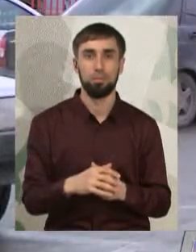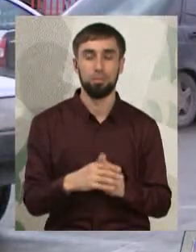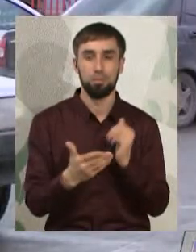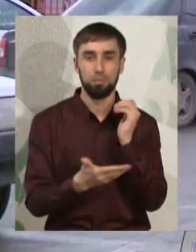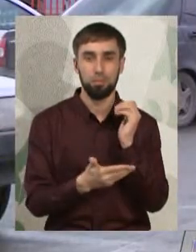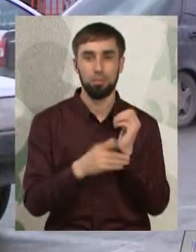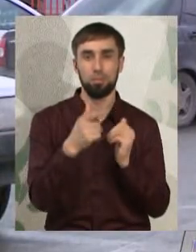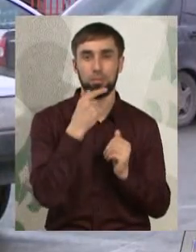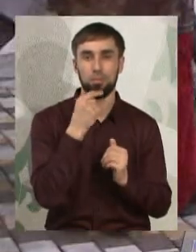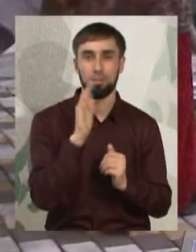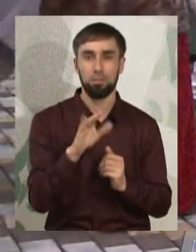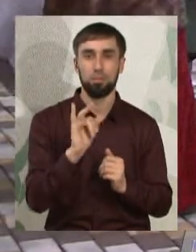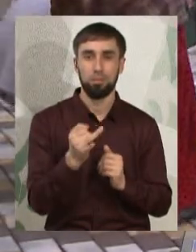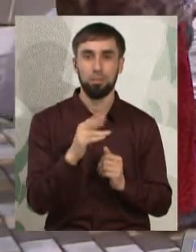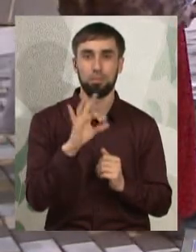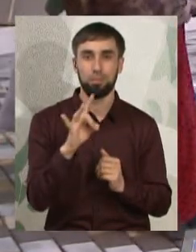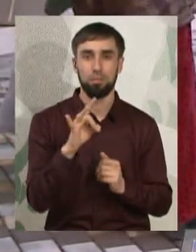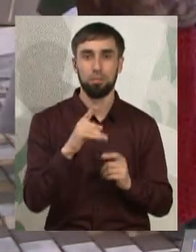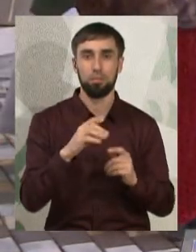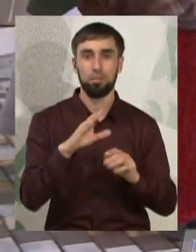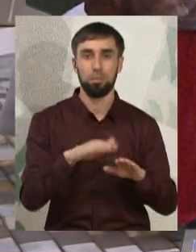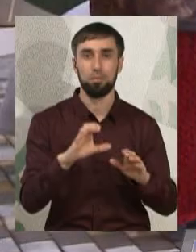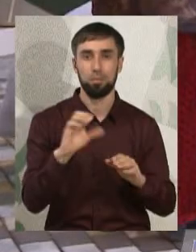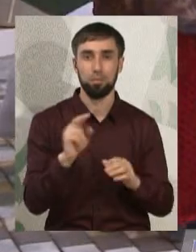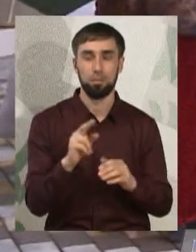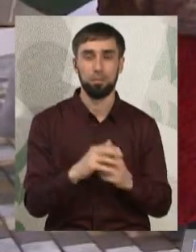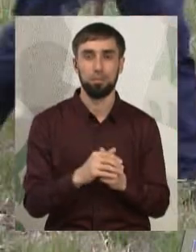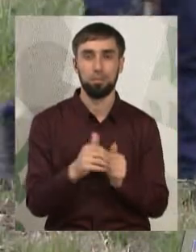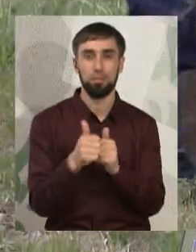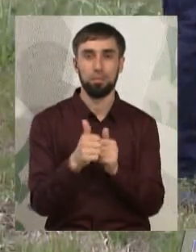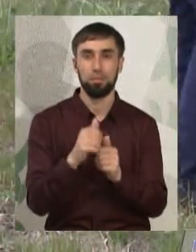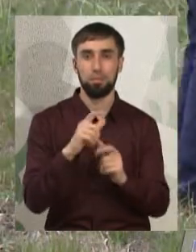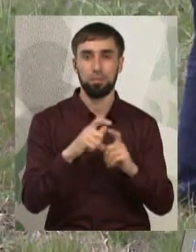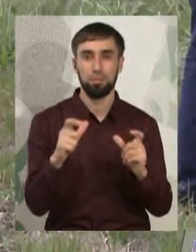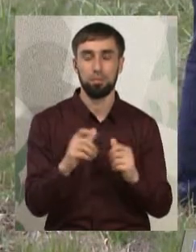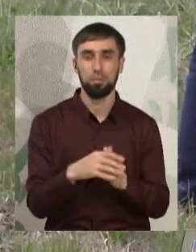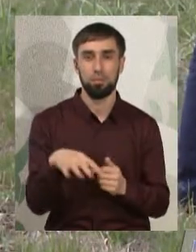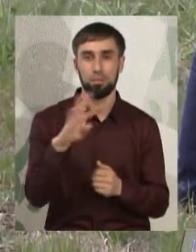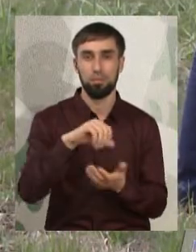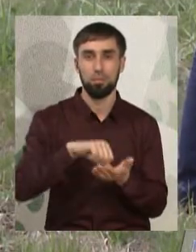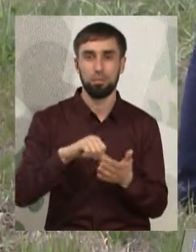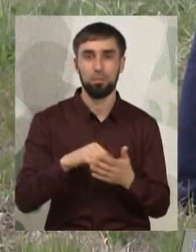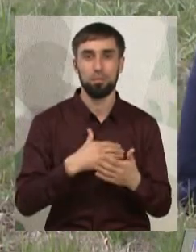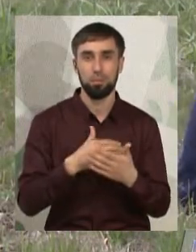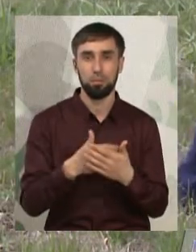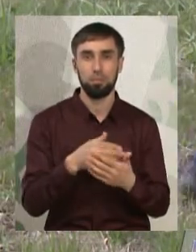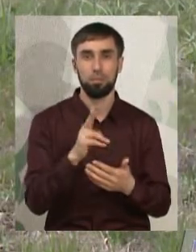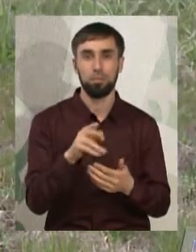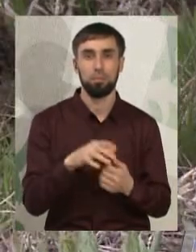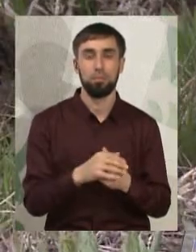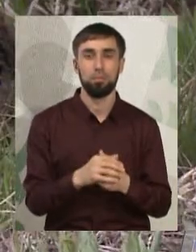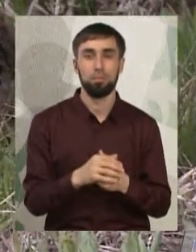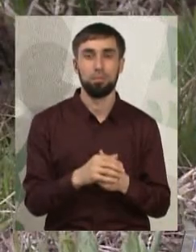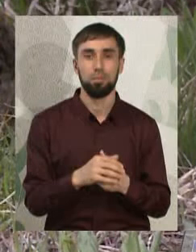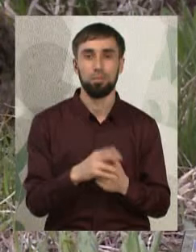Деревья украсят и двор детского сада рядом со школой. В работе помогают добровольцы из разных организаций. Вместе с ингушскими единороссами за лопату взялись и